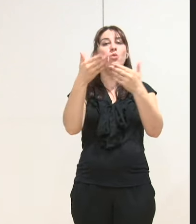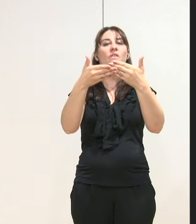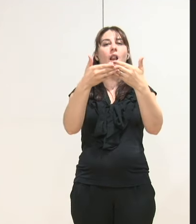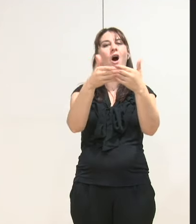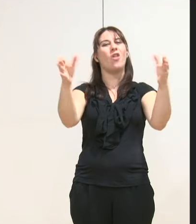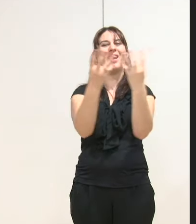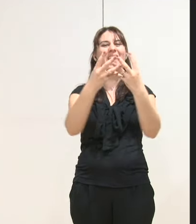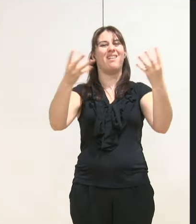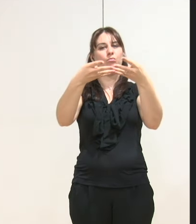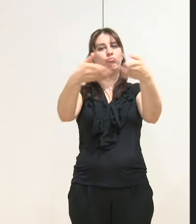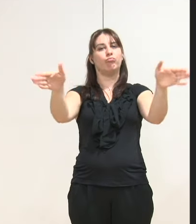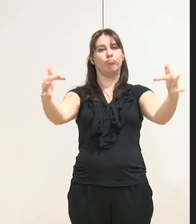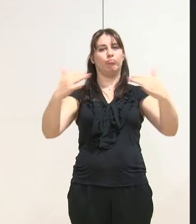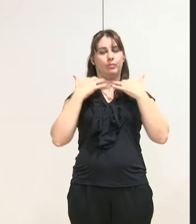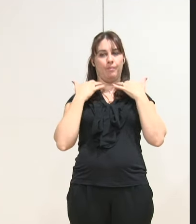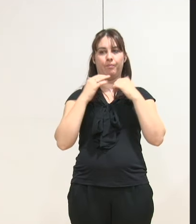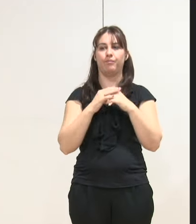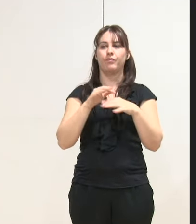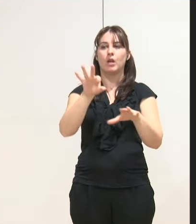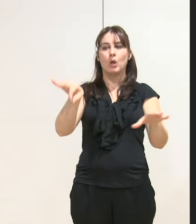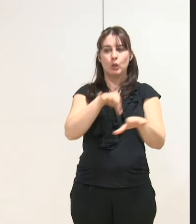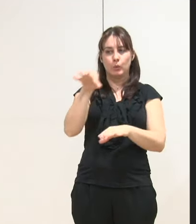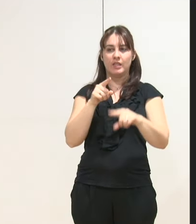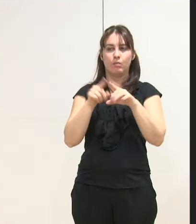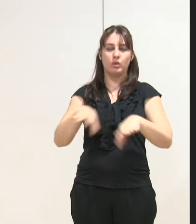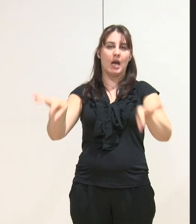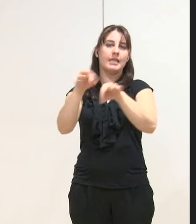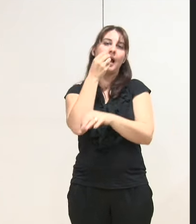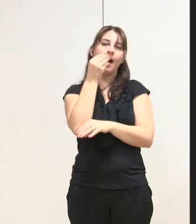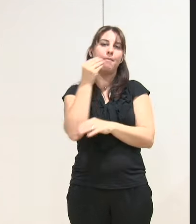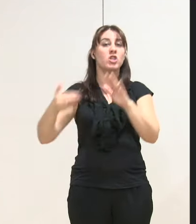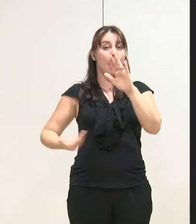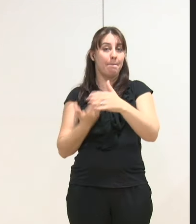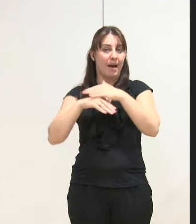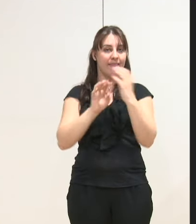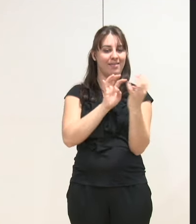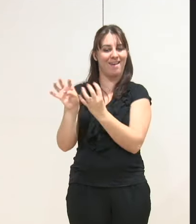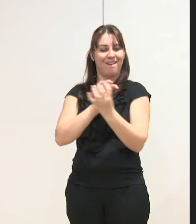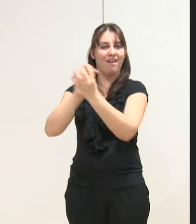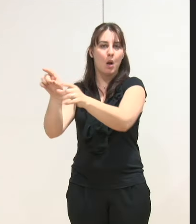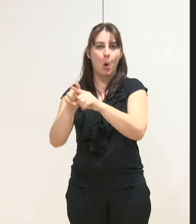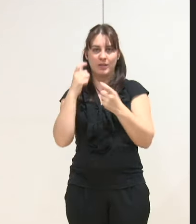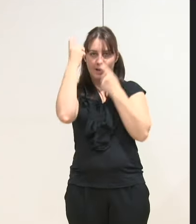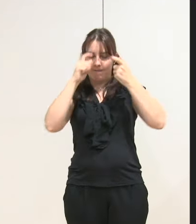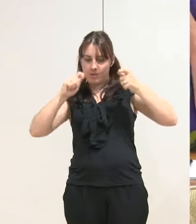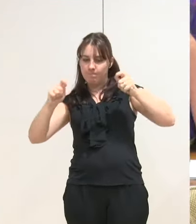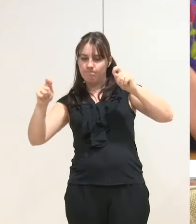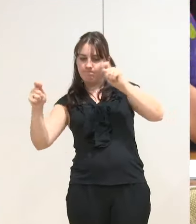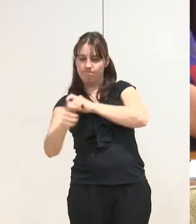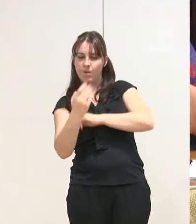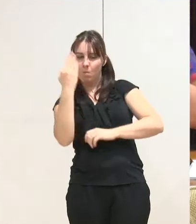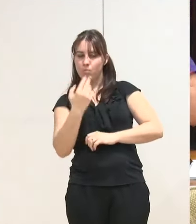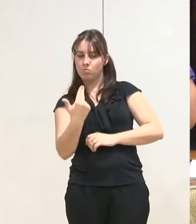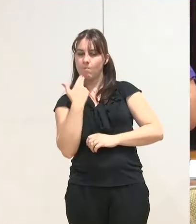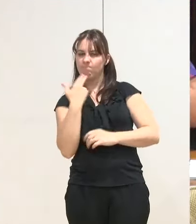entrée l'organisation la cuisine et la géométrie de la salle à manger maternelle ont aussi été revu pour un meilleur usage